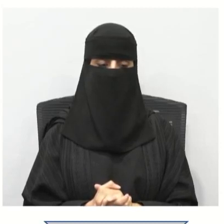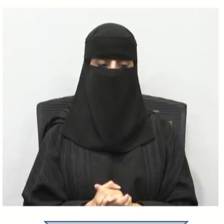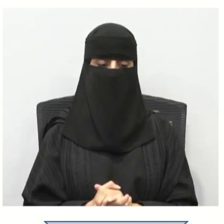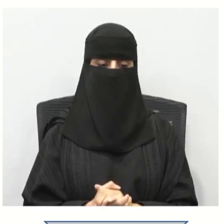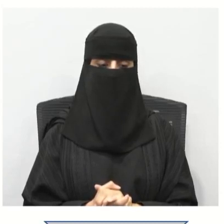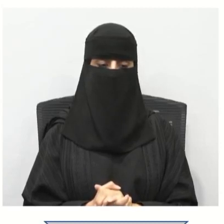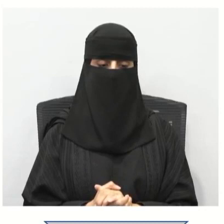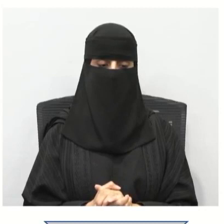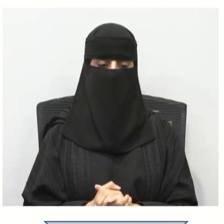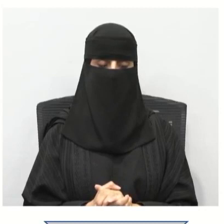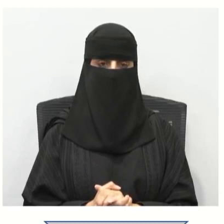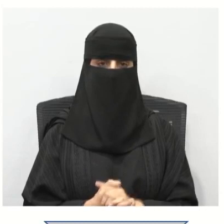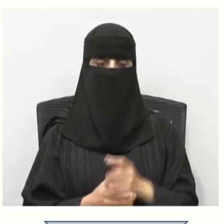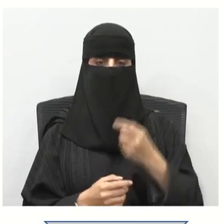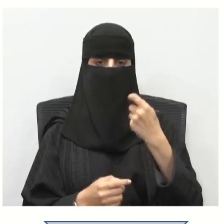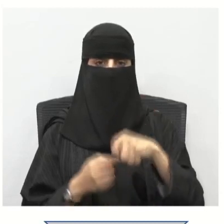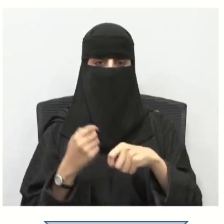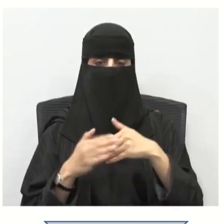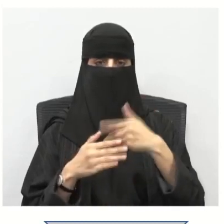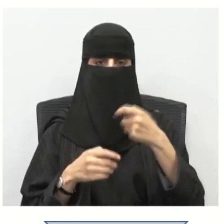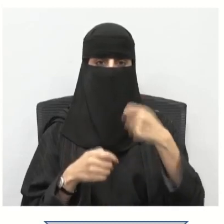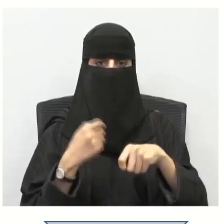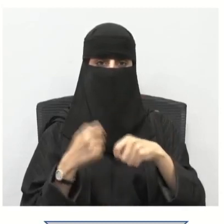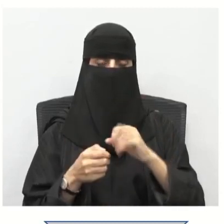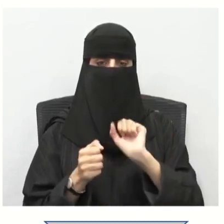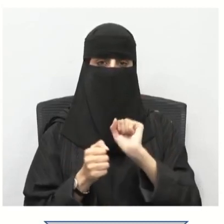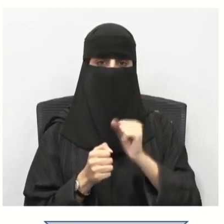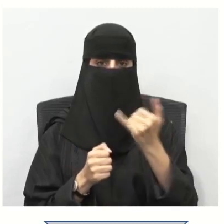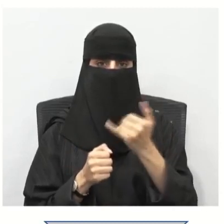الطائرات واشترى الادوات اللازمه